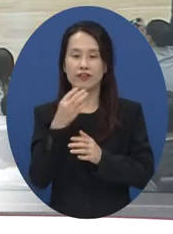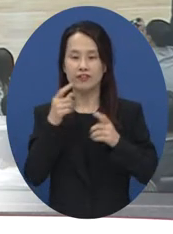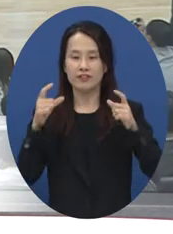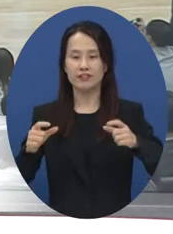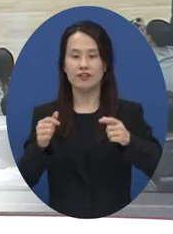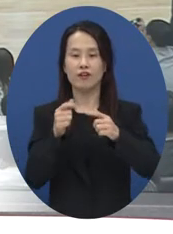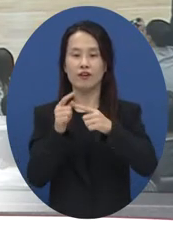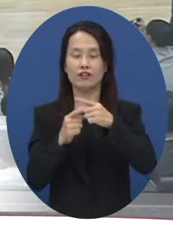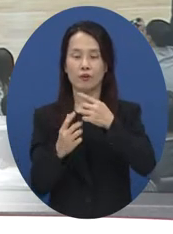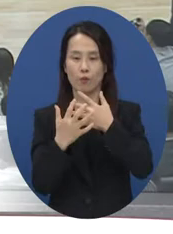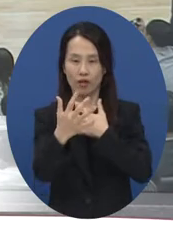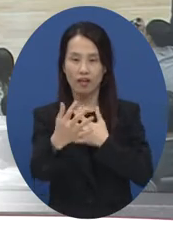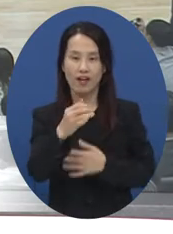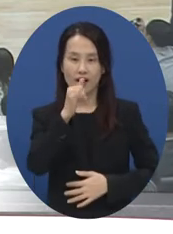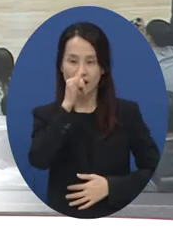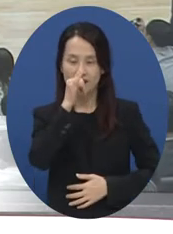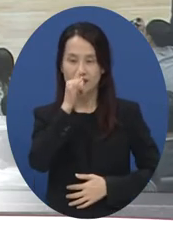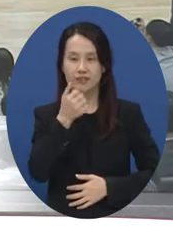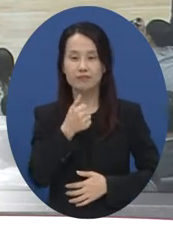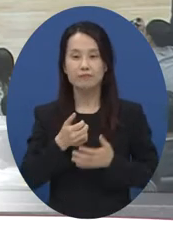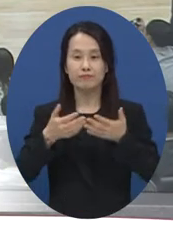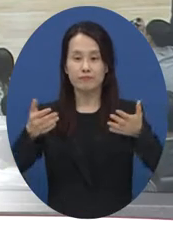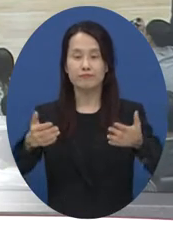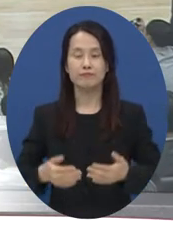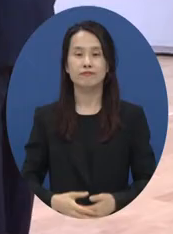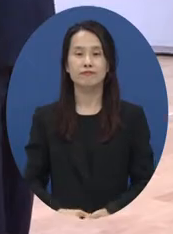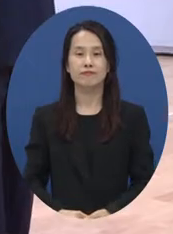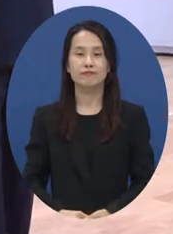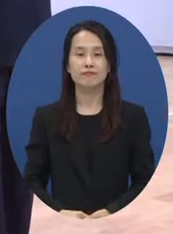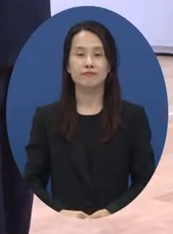경기지역대회가 열렸습니다. 최창순 기자의 보도입니다.